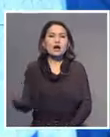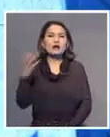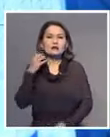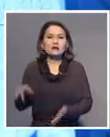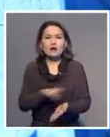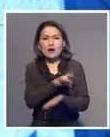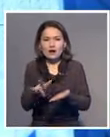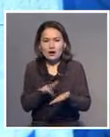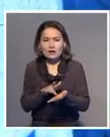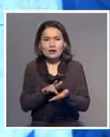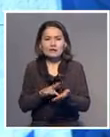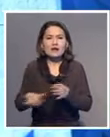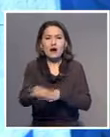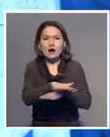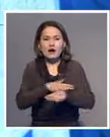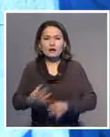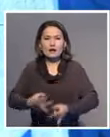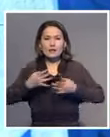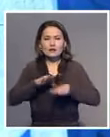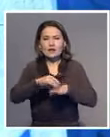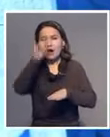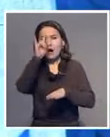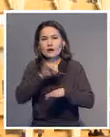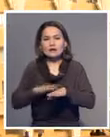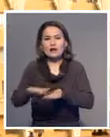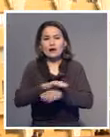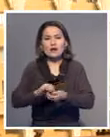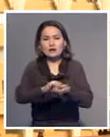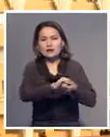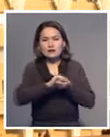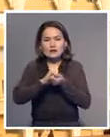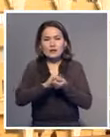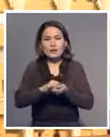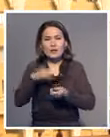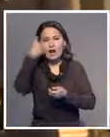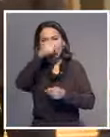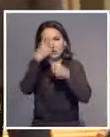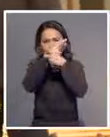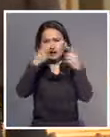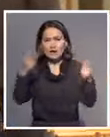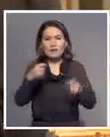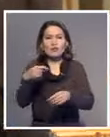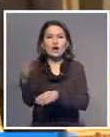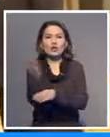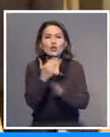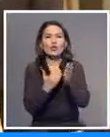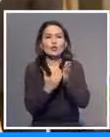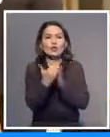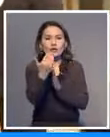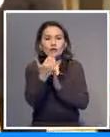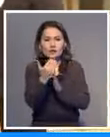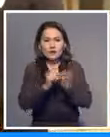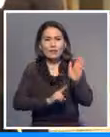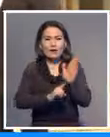Сыр жұртшылығы да орталық алаңға жиналды. Қазақстан халқы ассамблеясы жылының туын көтеру рәсіміне бір адамдай қатысып, айтулы мерекені